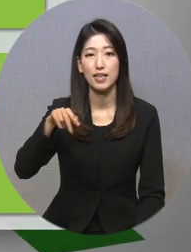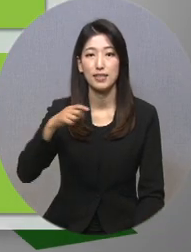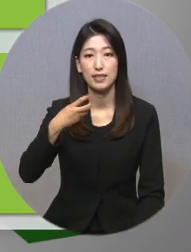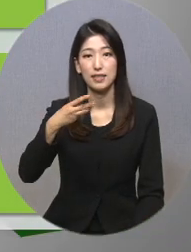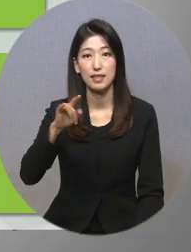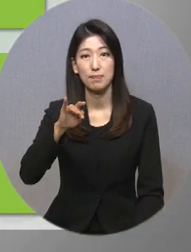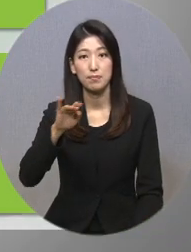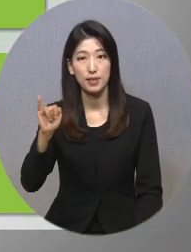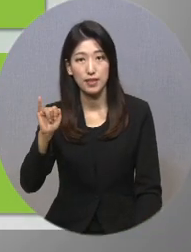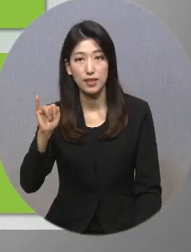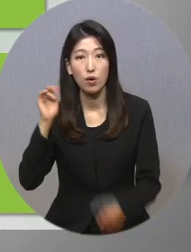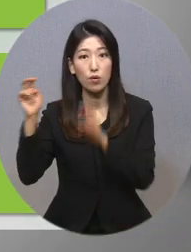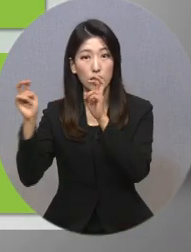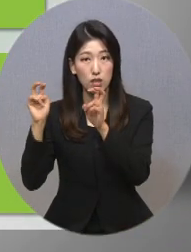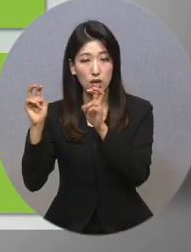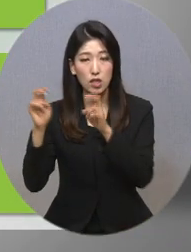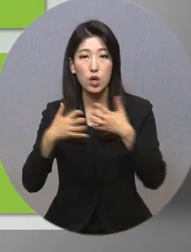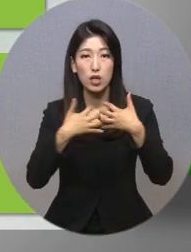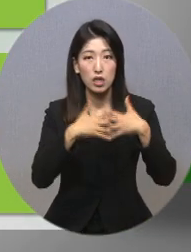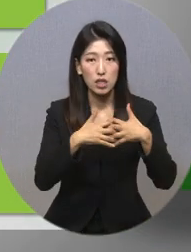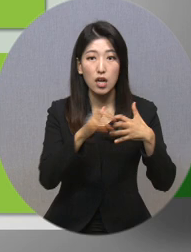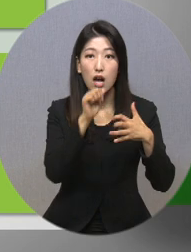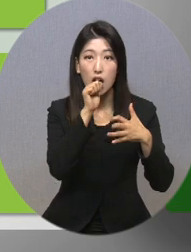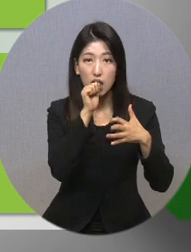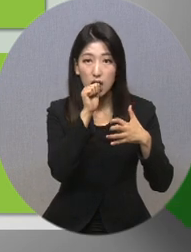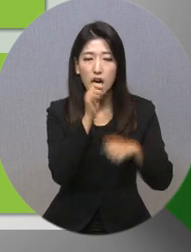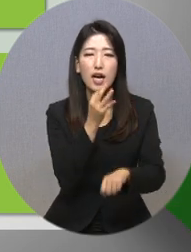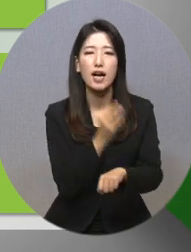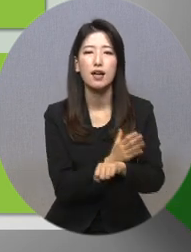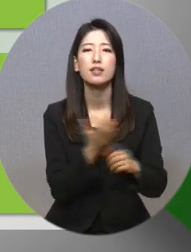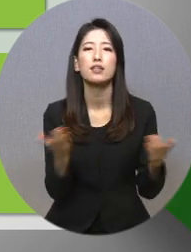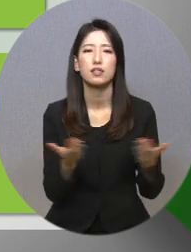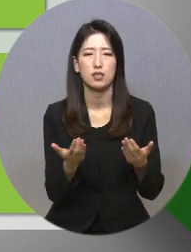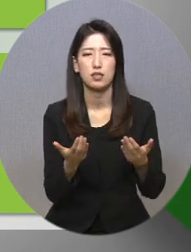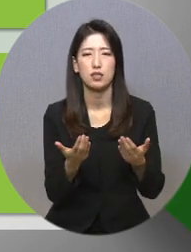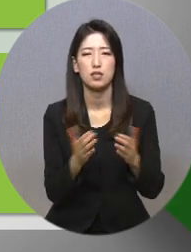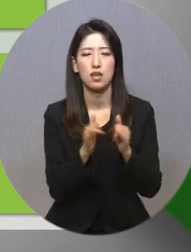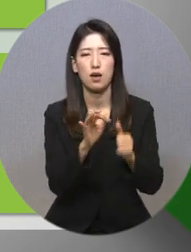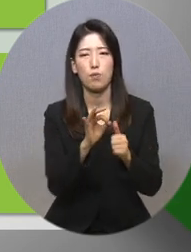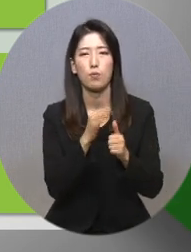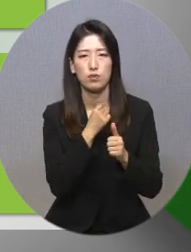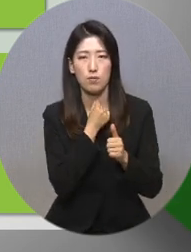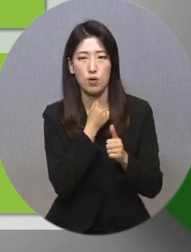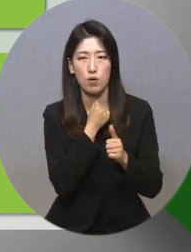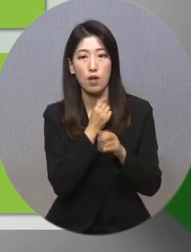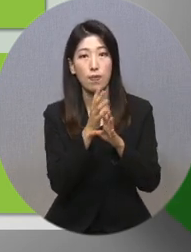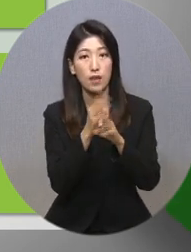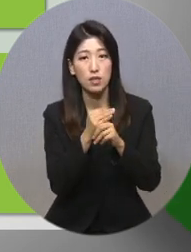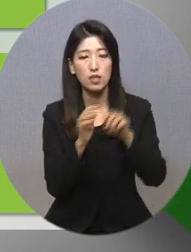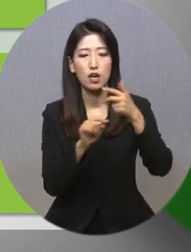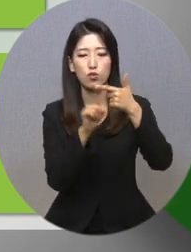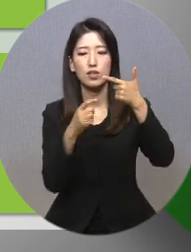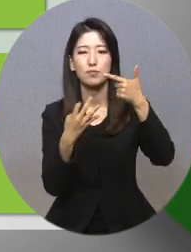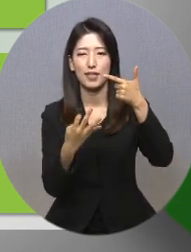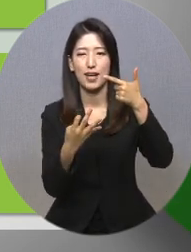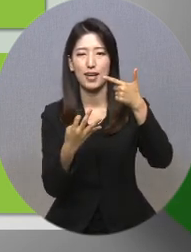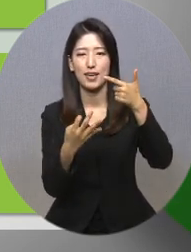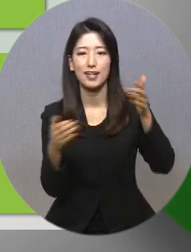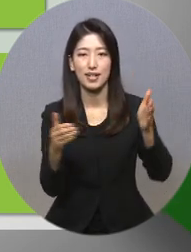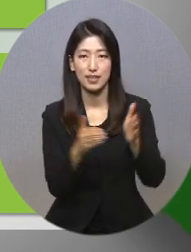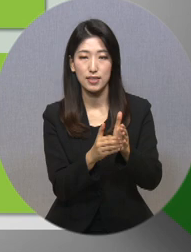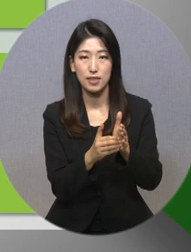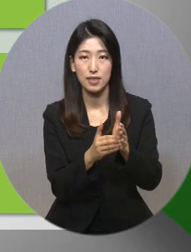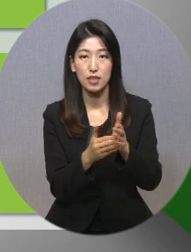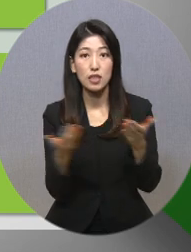STP테크 주식회사에서 기계 금속 분야 단순 종사원을 모집합니다. 접수 마감일은 6월 14일까지며